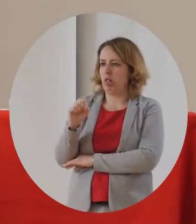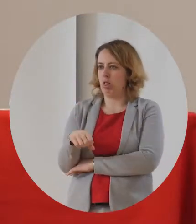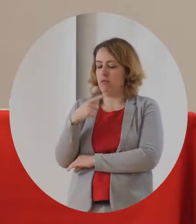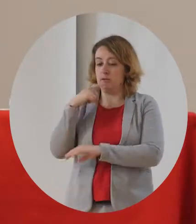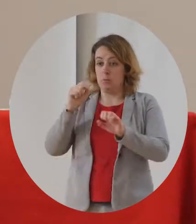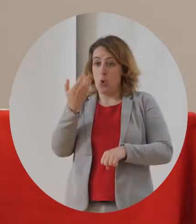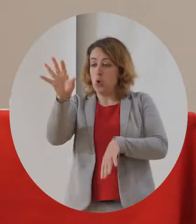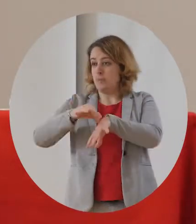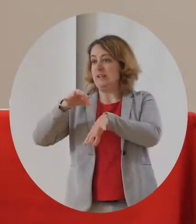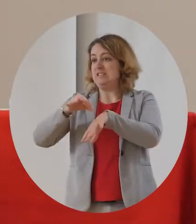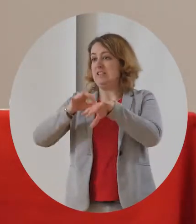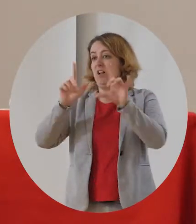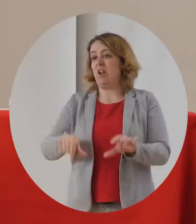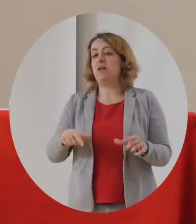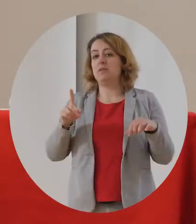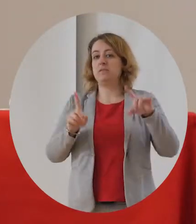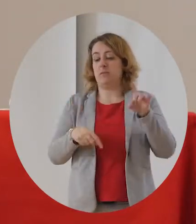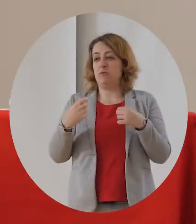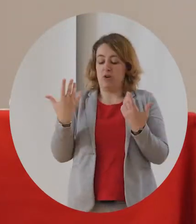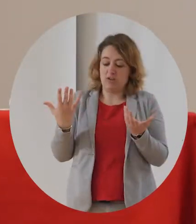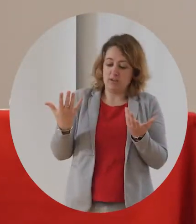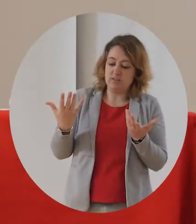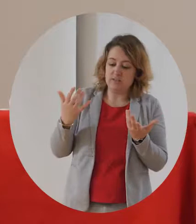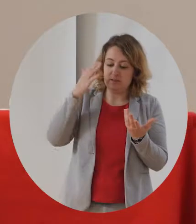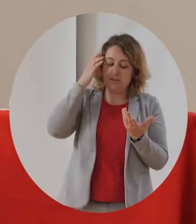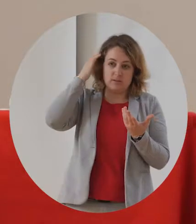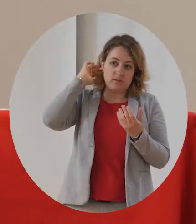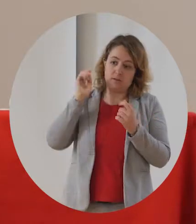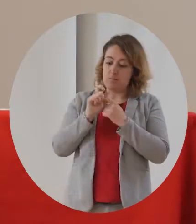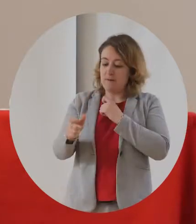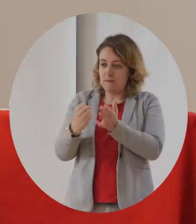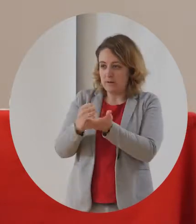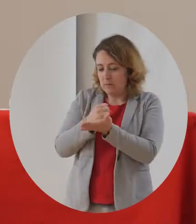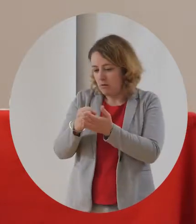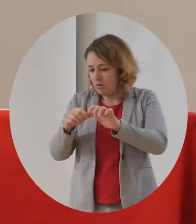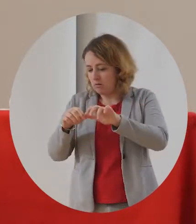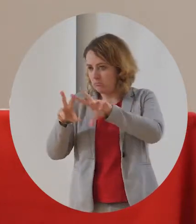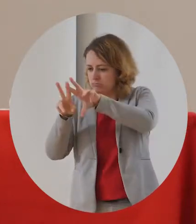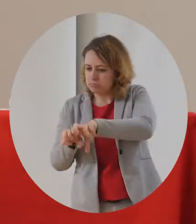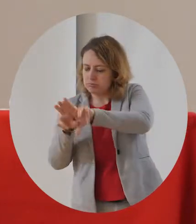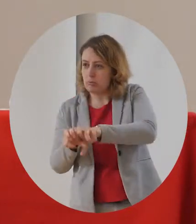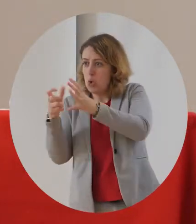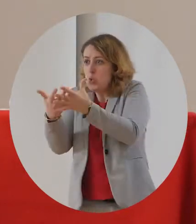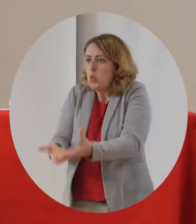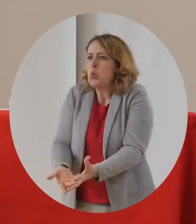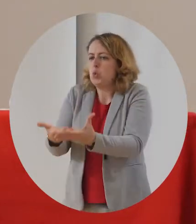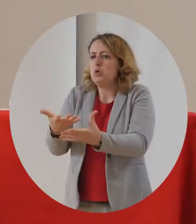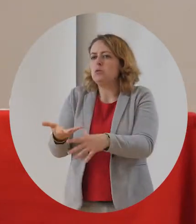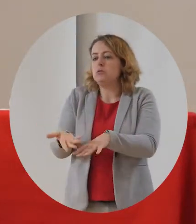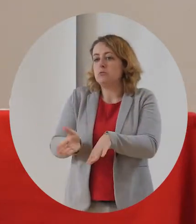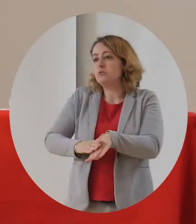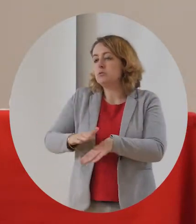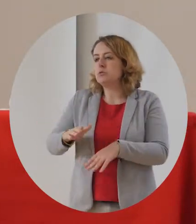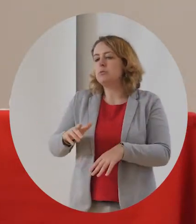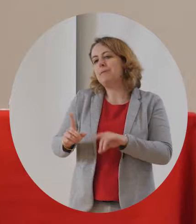donc éventuellement, parfois, peut entraîner des examens complémentaires qui sont des fois lourds, alors que, enfin, de toute façon,